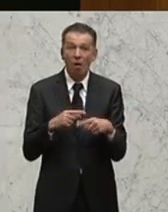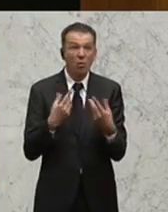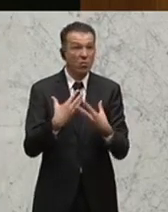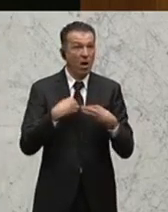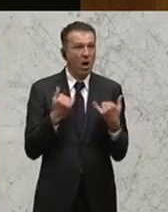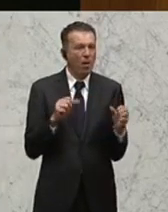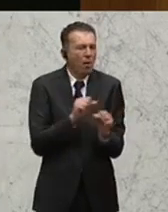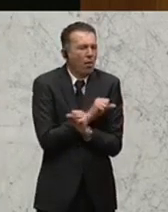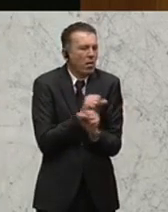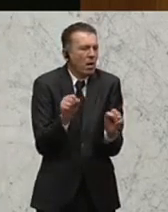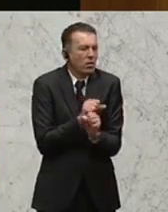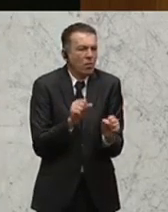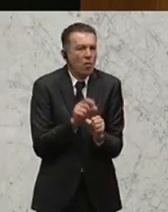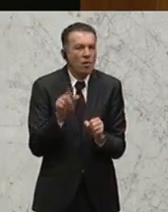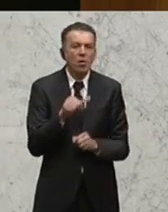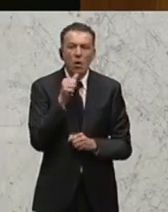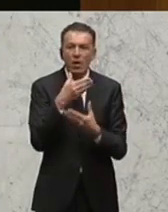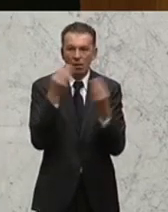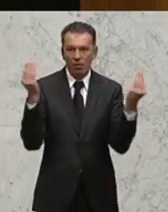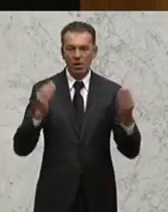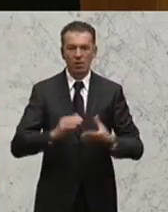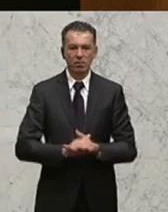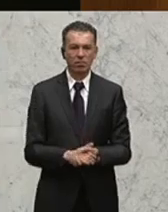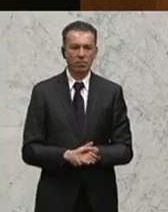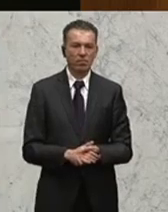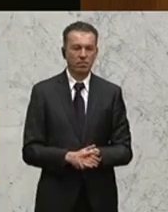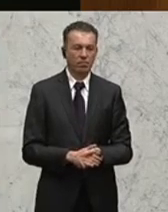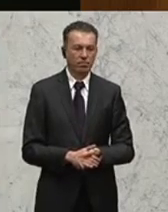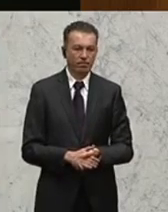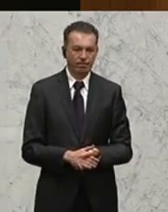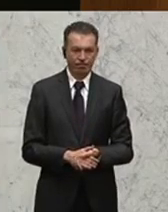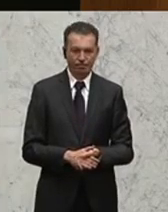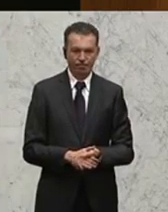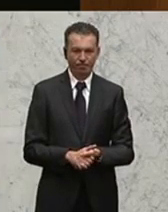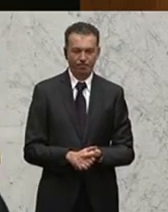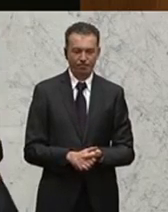Das sollte man auch nicht vergessen, meine Damen und Herren.